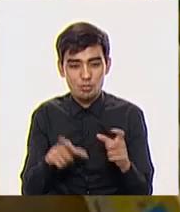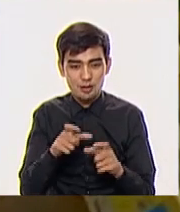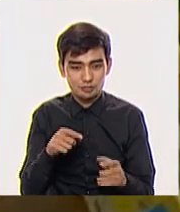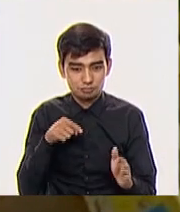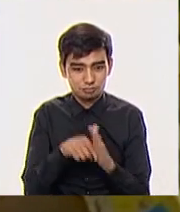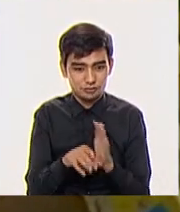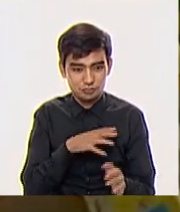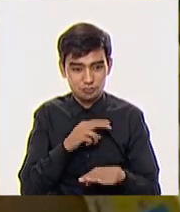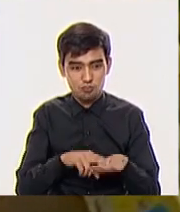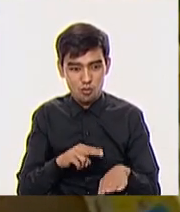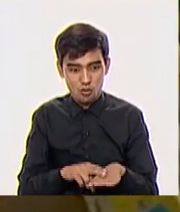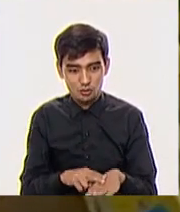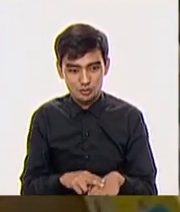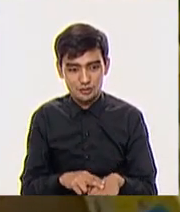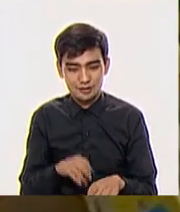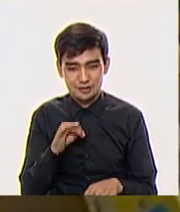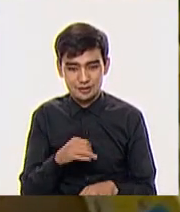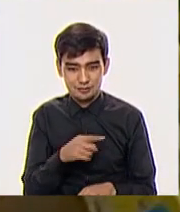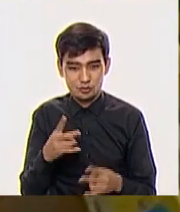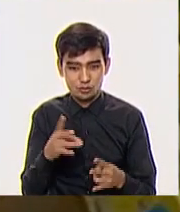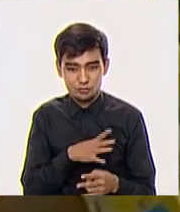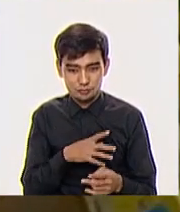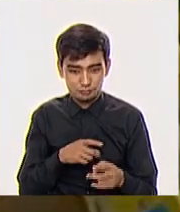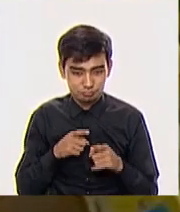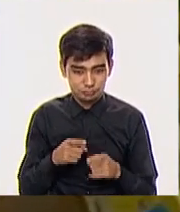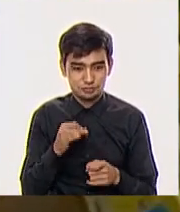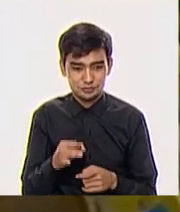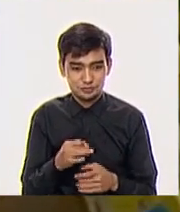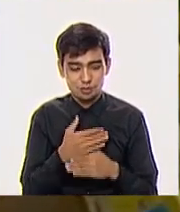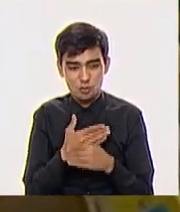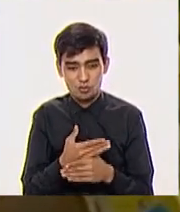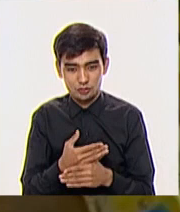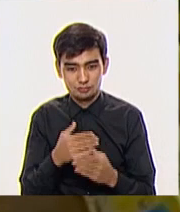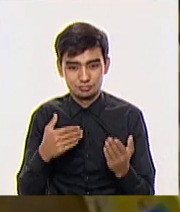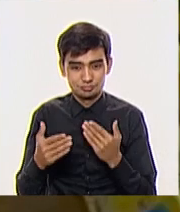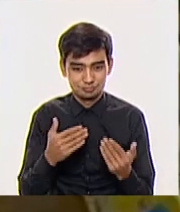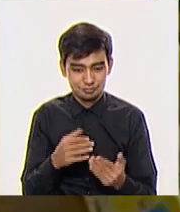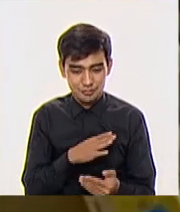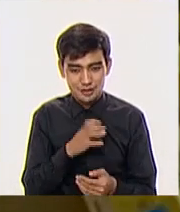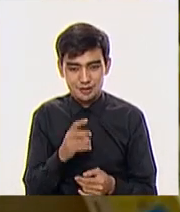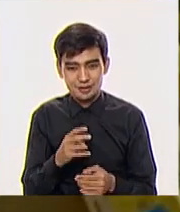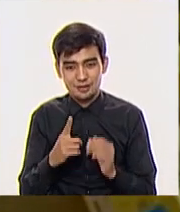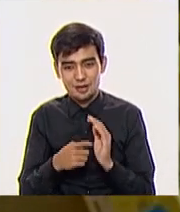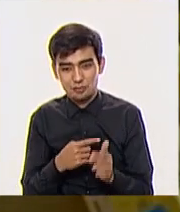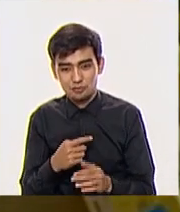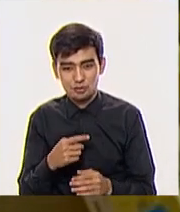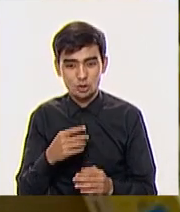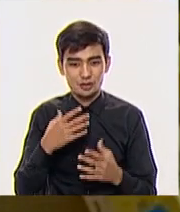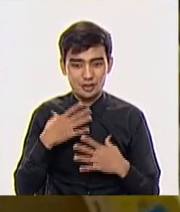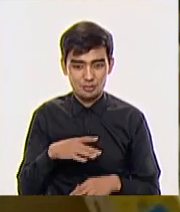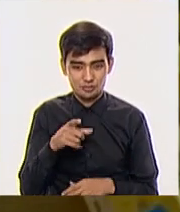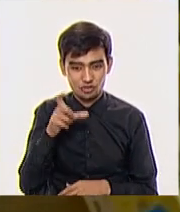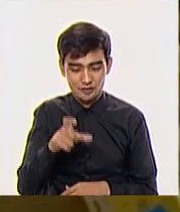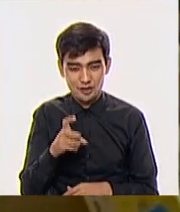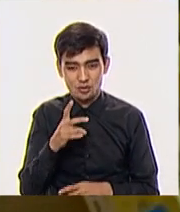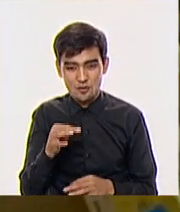магазин врываются полицейские. Им пришлось прибегнуть к помощи переговорщика. Никаких требований захватчик не